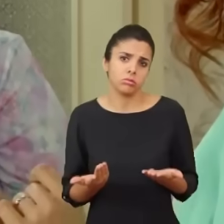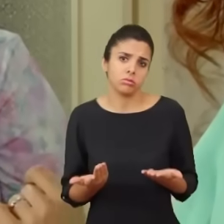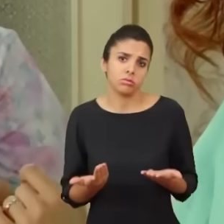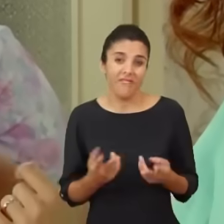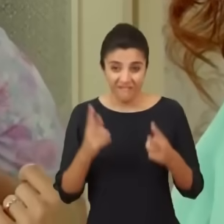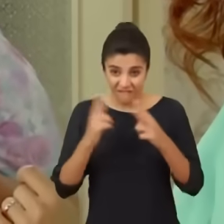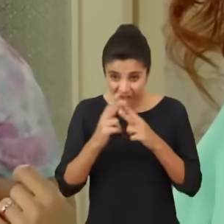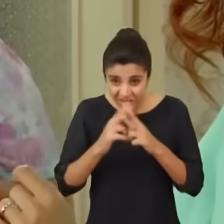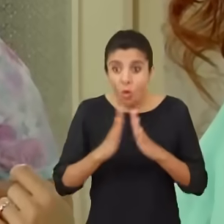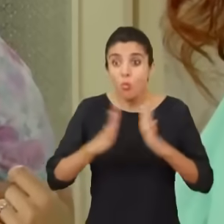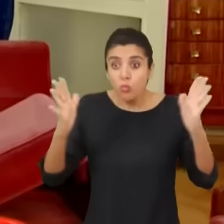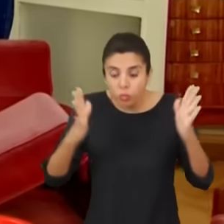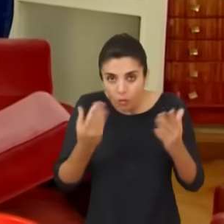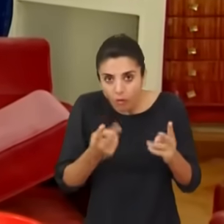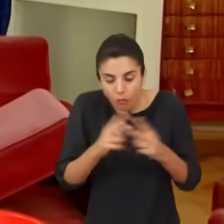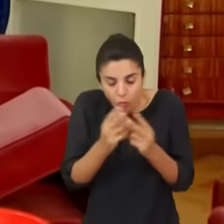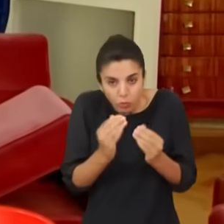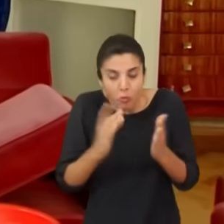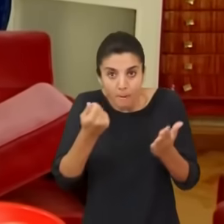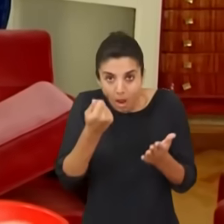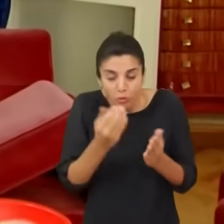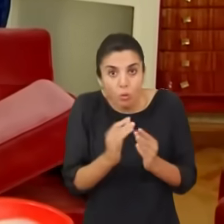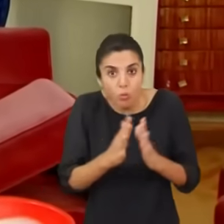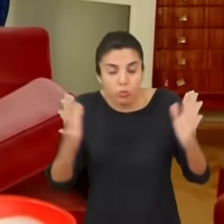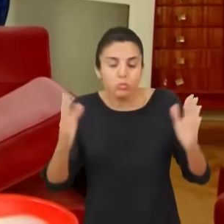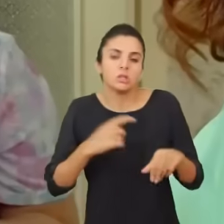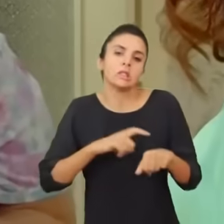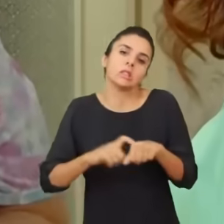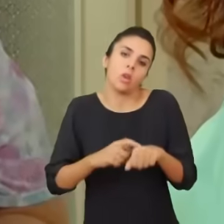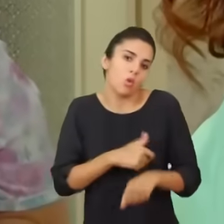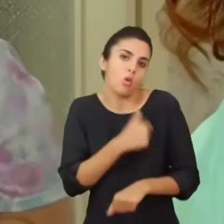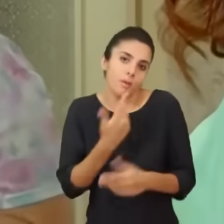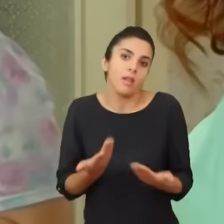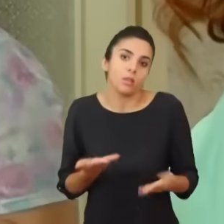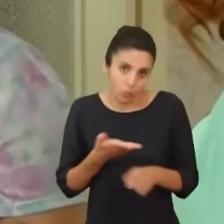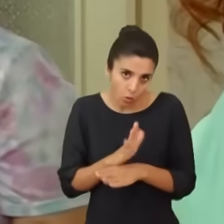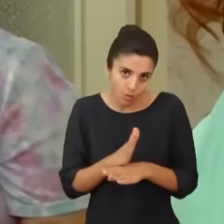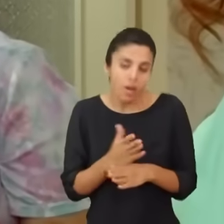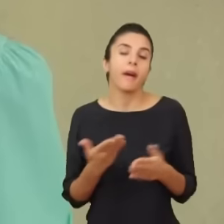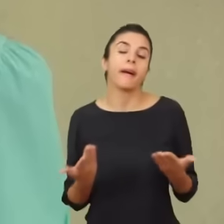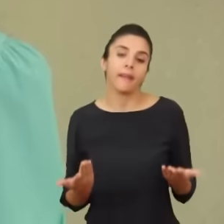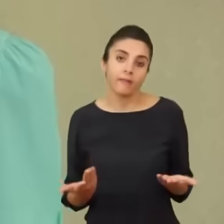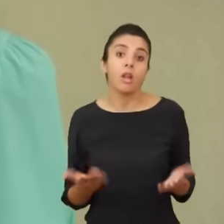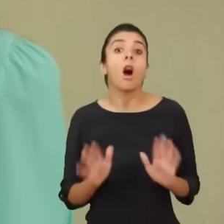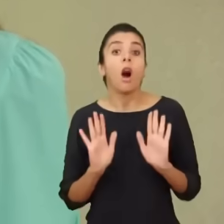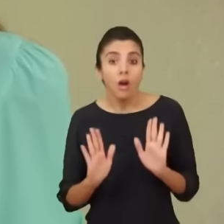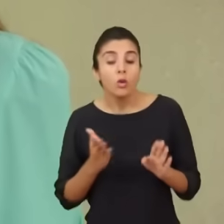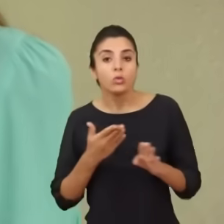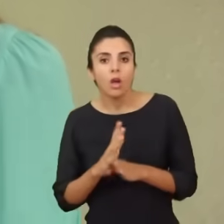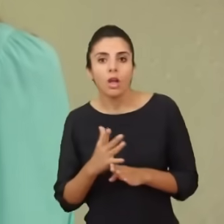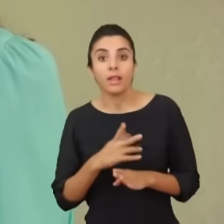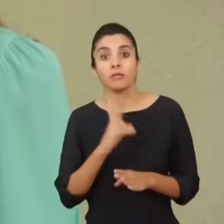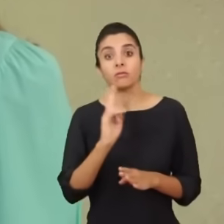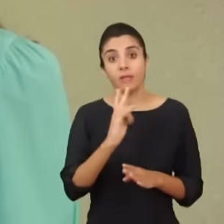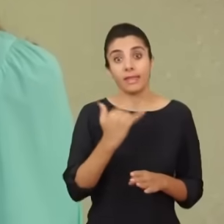Fatura çok geliyor ya, parası çok geliyor. Ha. Telefon parası. O zaman da sinirleniyor tabii, değil mi? Doğru. Yani ama işte telefonu açan